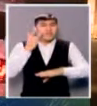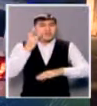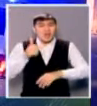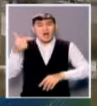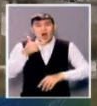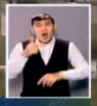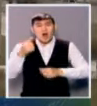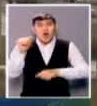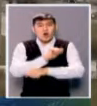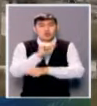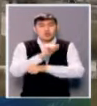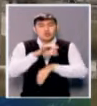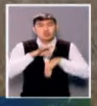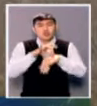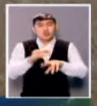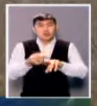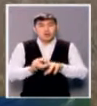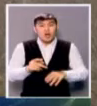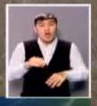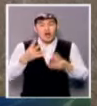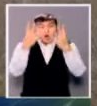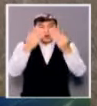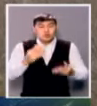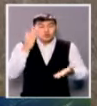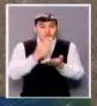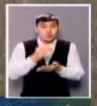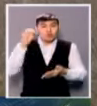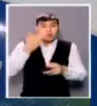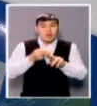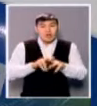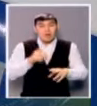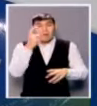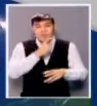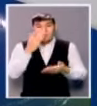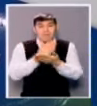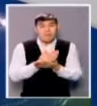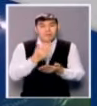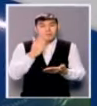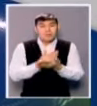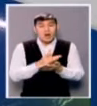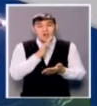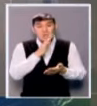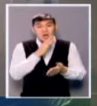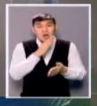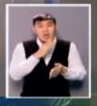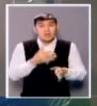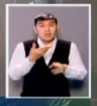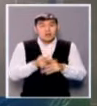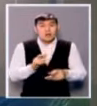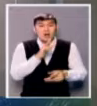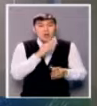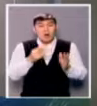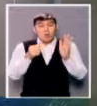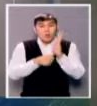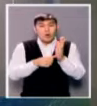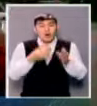атыраулық жүргізушілер күндіз де көлікті мас күйінде жүргізуді әдетке айналдырған. Тіпті кәмелеттік жасқа толмаған жасөспірімдер